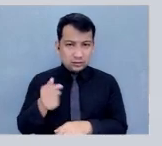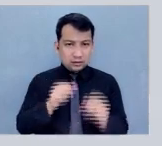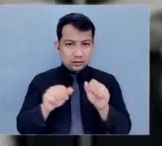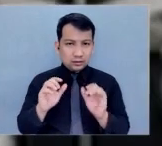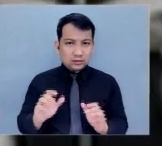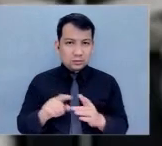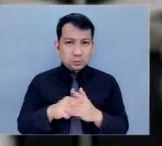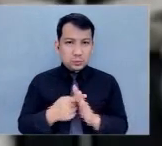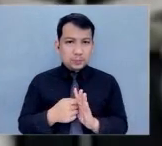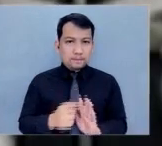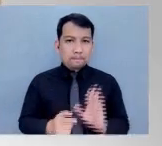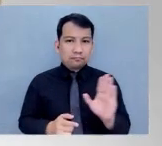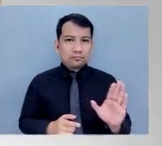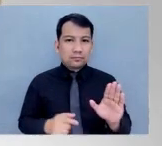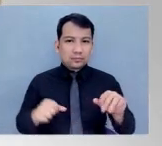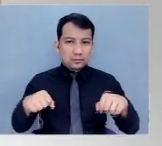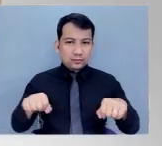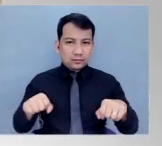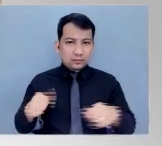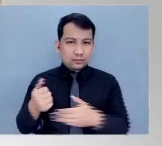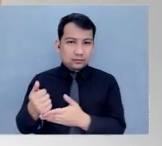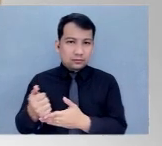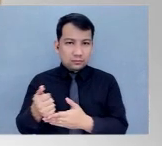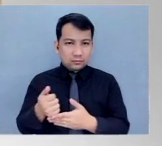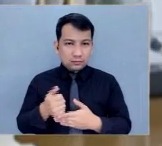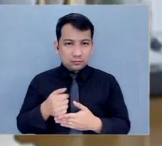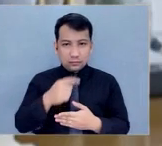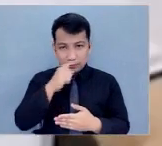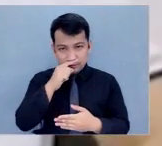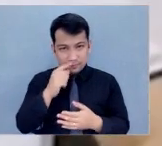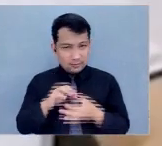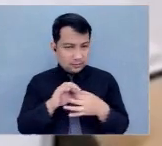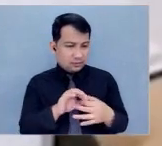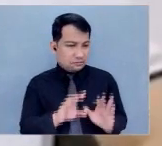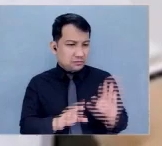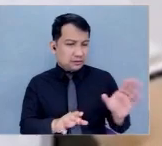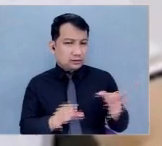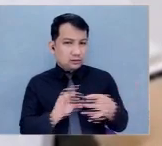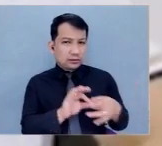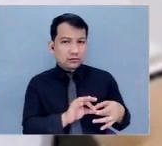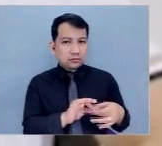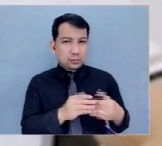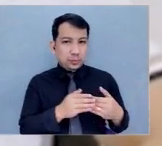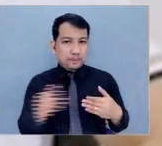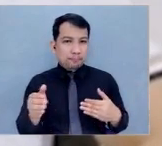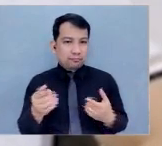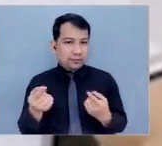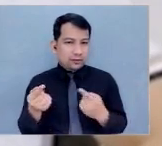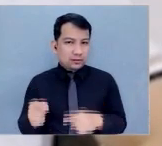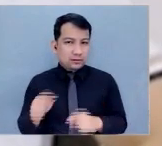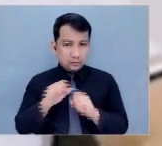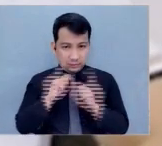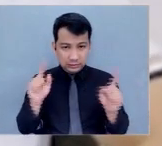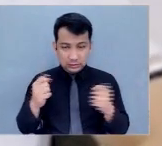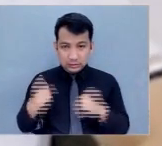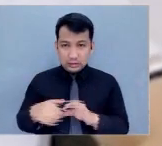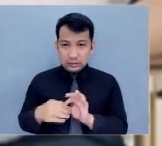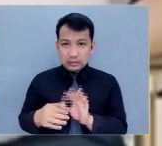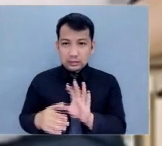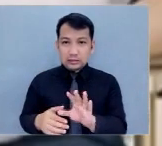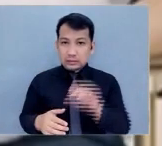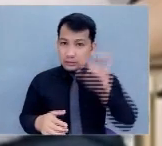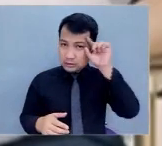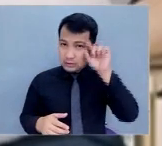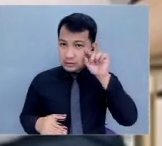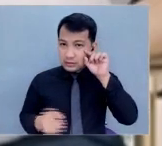sa pagmumotor. Tutulungan kami, kaya nakakapagtaka na umabot sa ganito na even ang genders namin